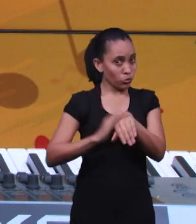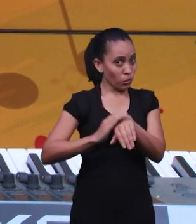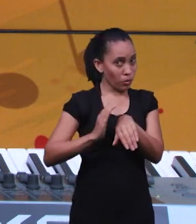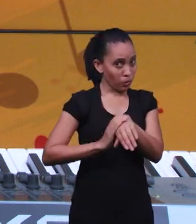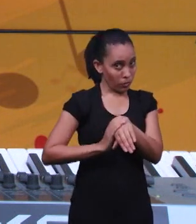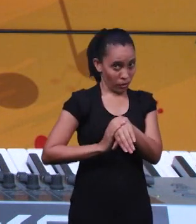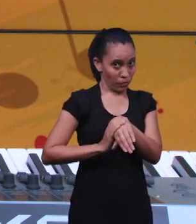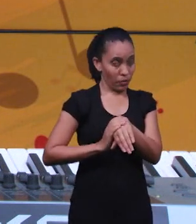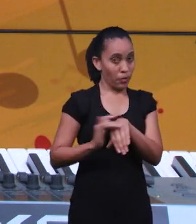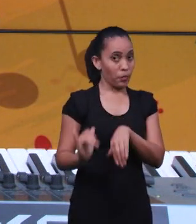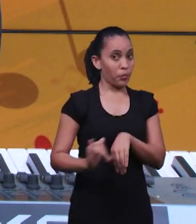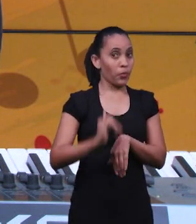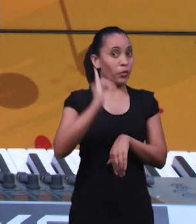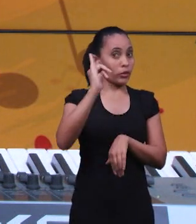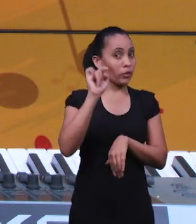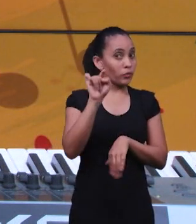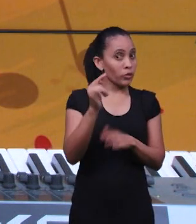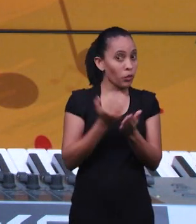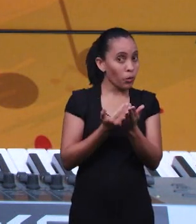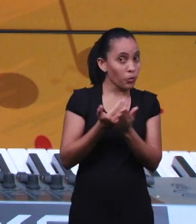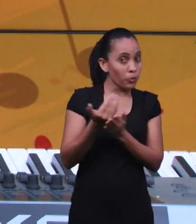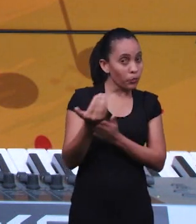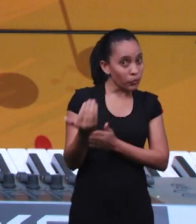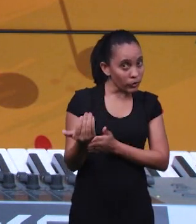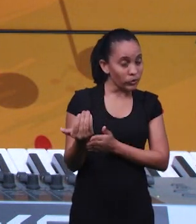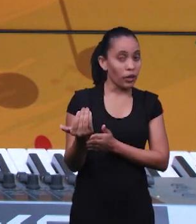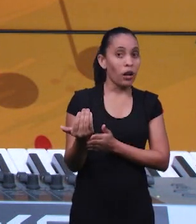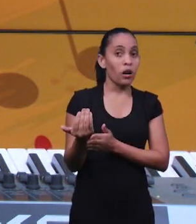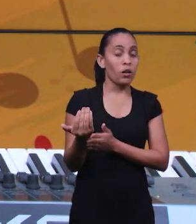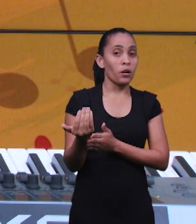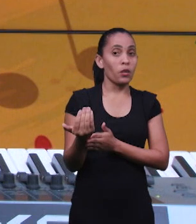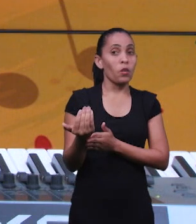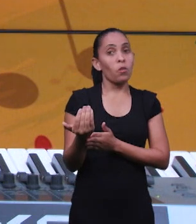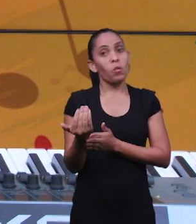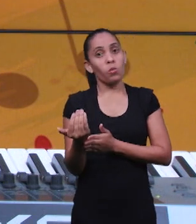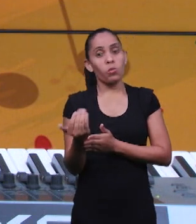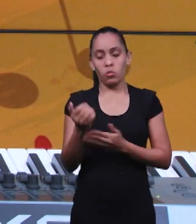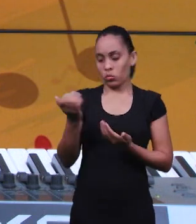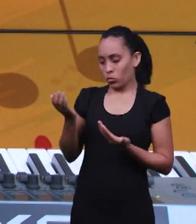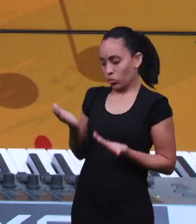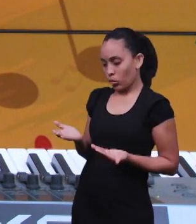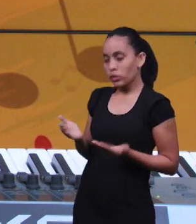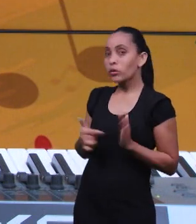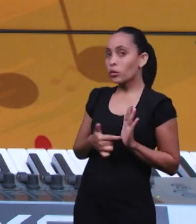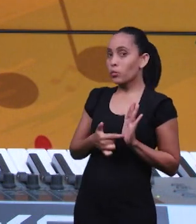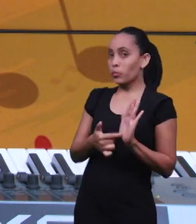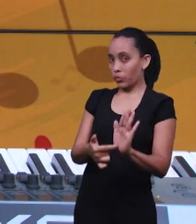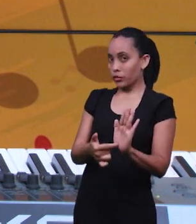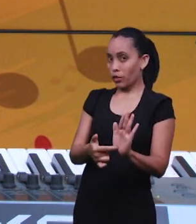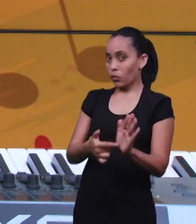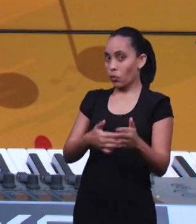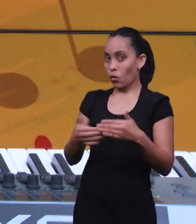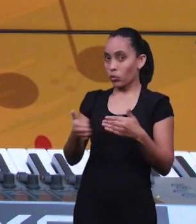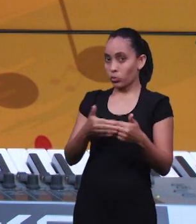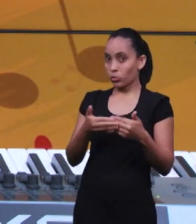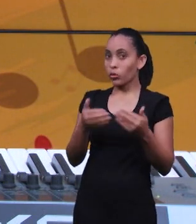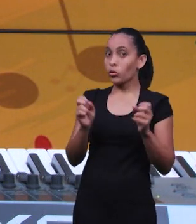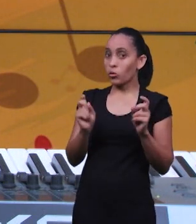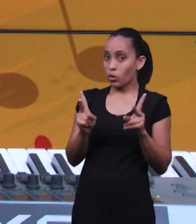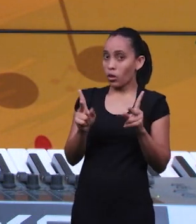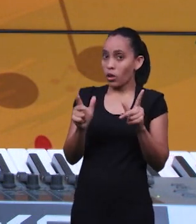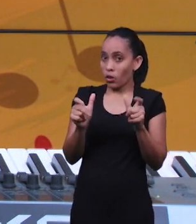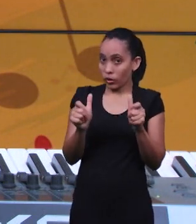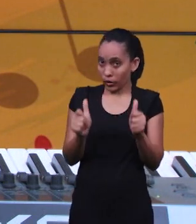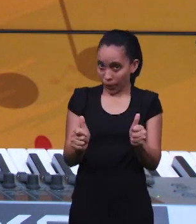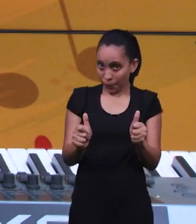C'est important donc de commencer ou avec le doigt 3 en fa dièse ou doigt 2, n'importe quel de deux, c'est OK.